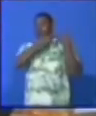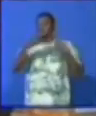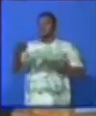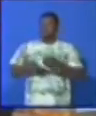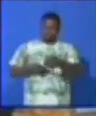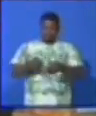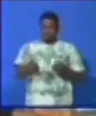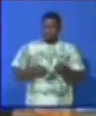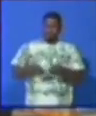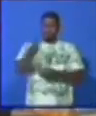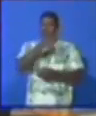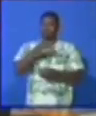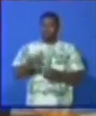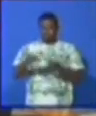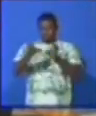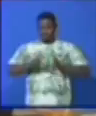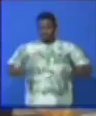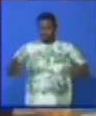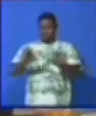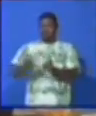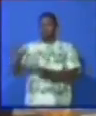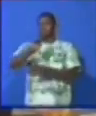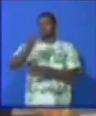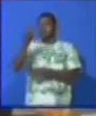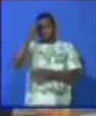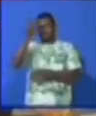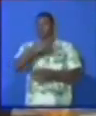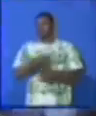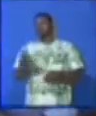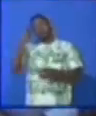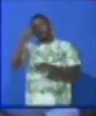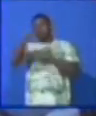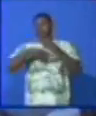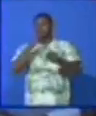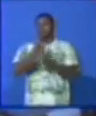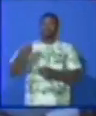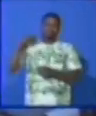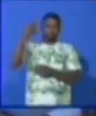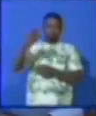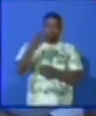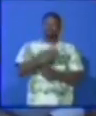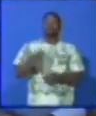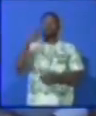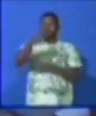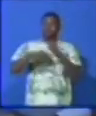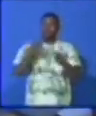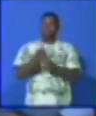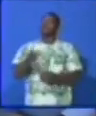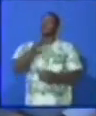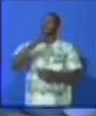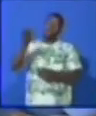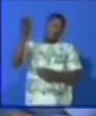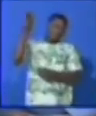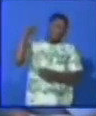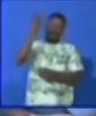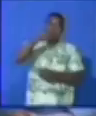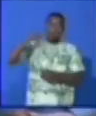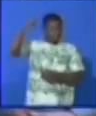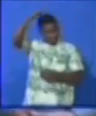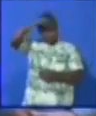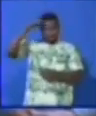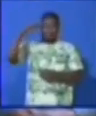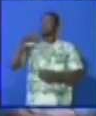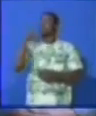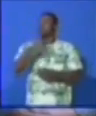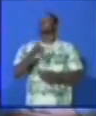l'OCI pour les 2 années à venir. 2 ans avant, c'était la Turquie qui avait cette lourde